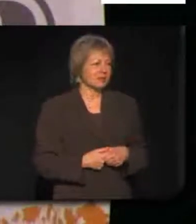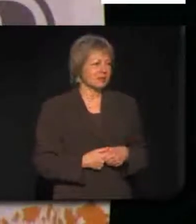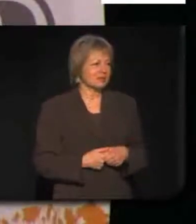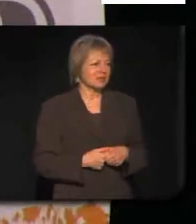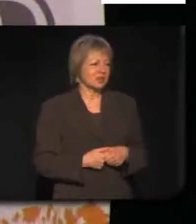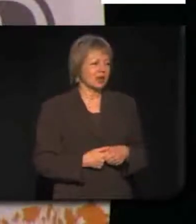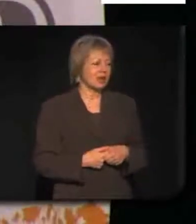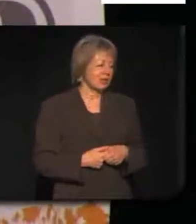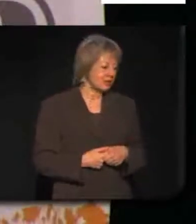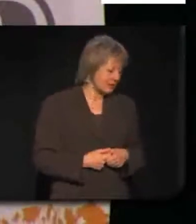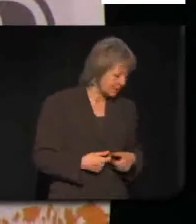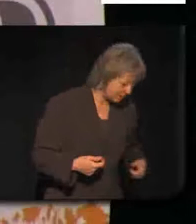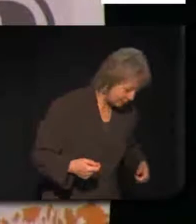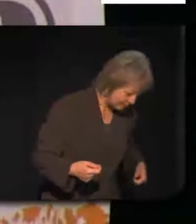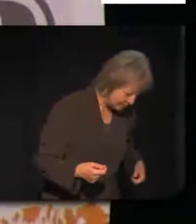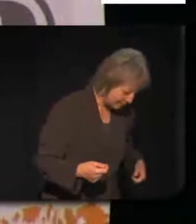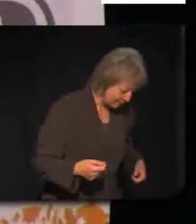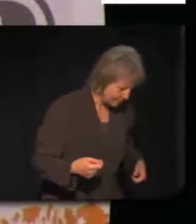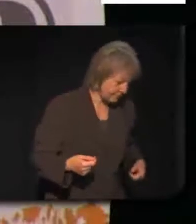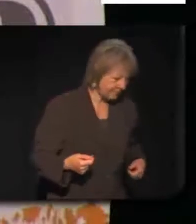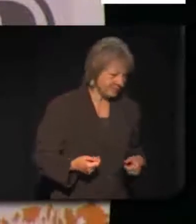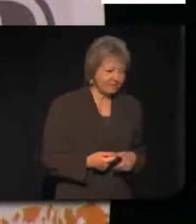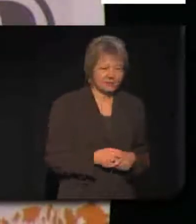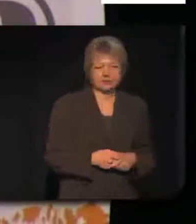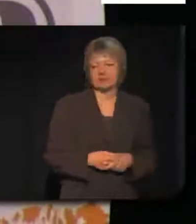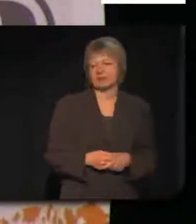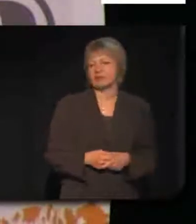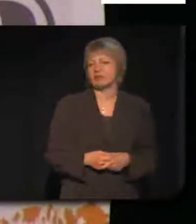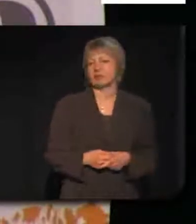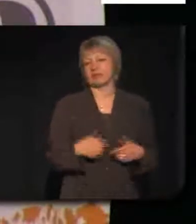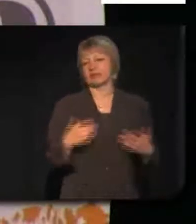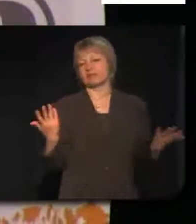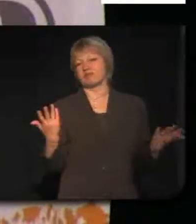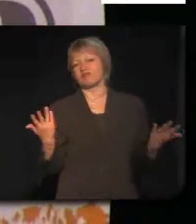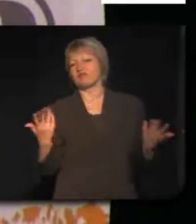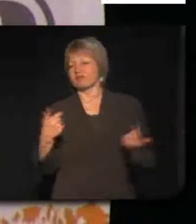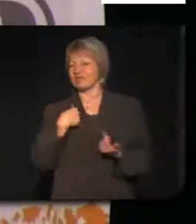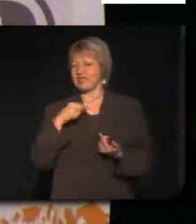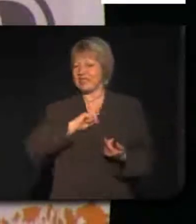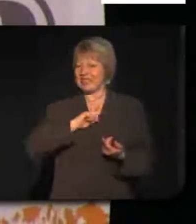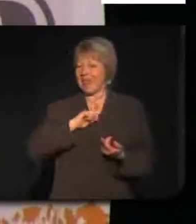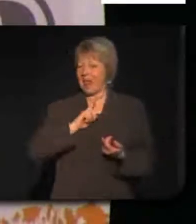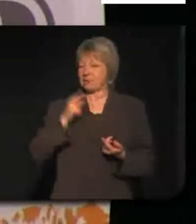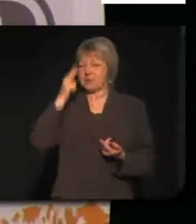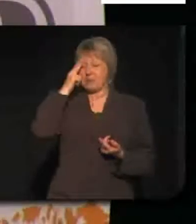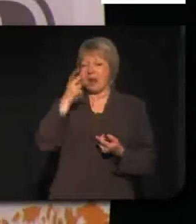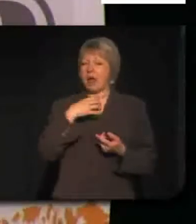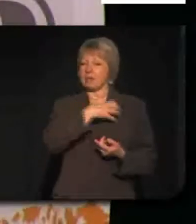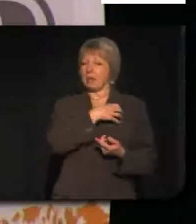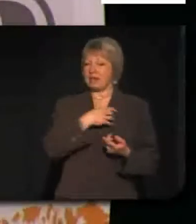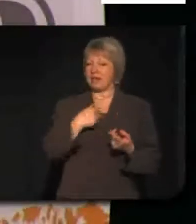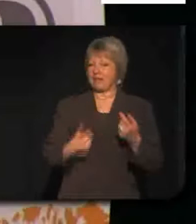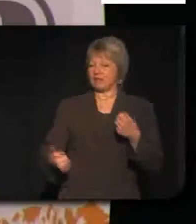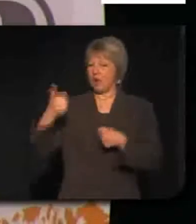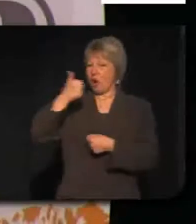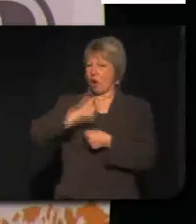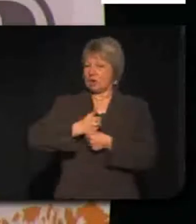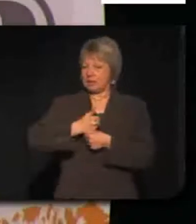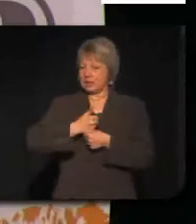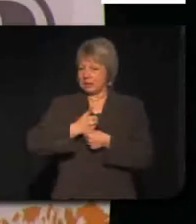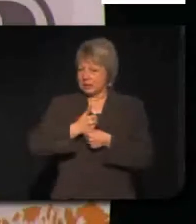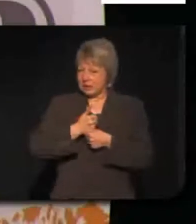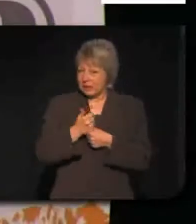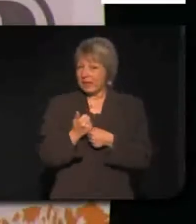was was kann es denn schöneres geben für mich als Vorsitzende der Piratenpartei der sich im September